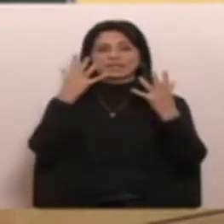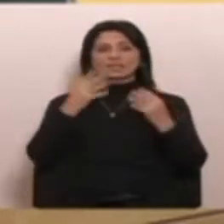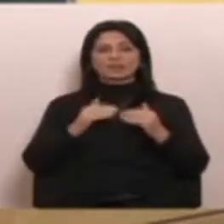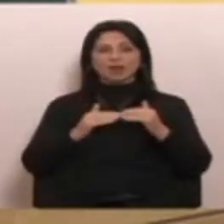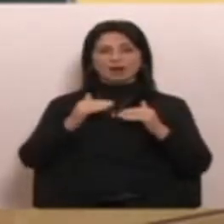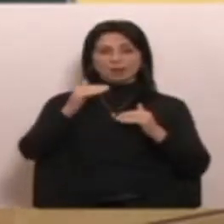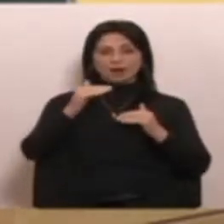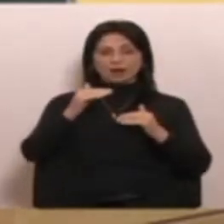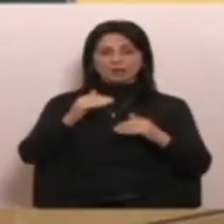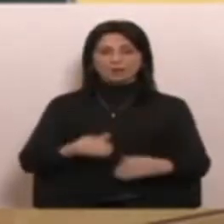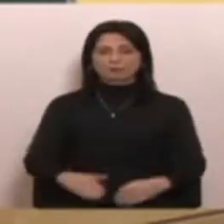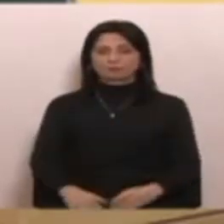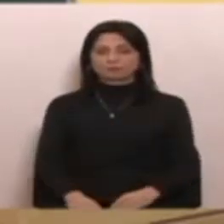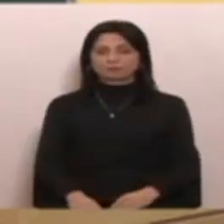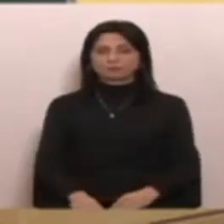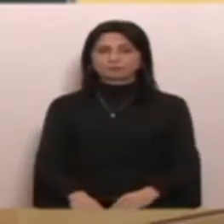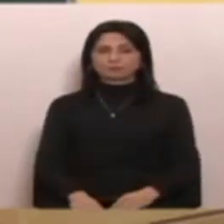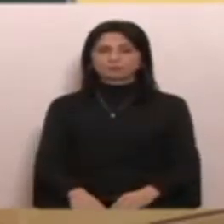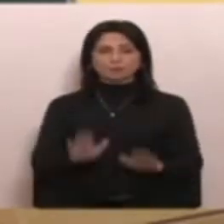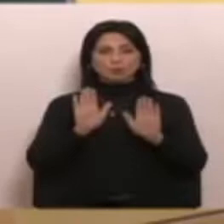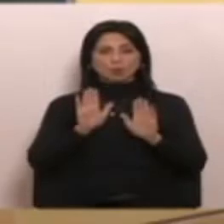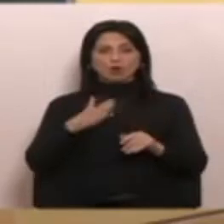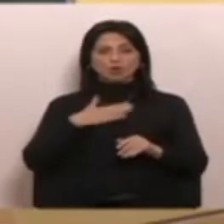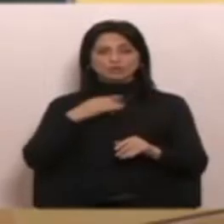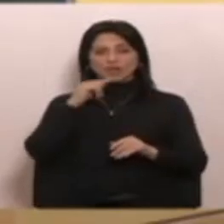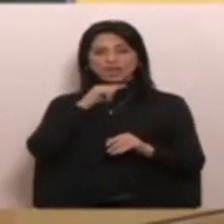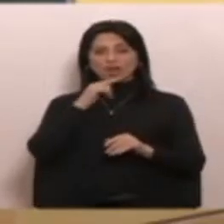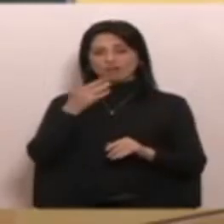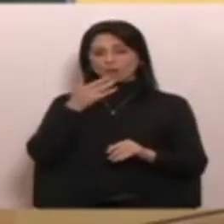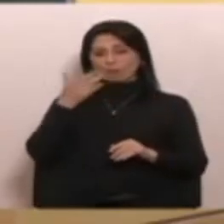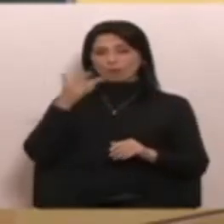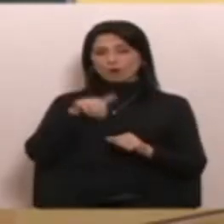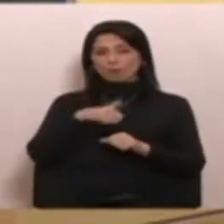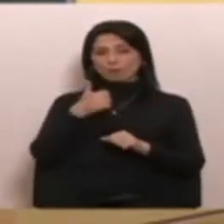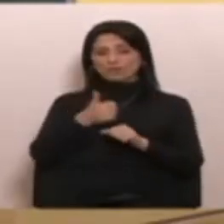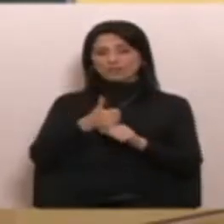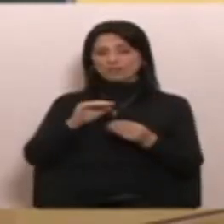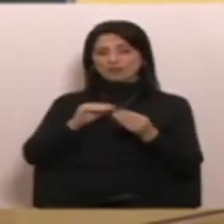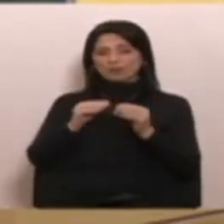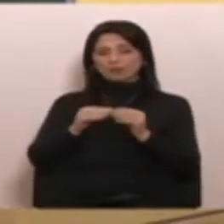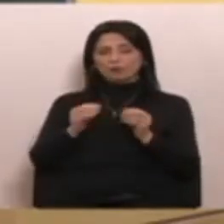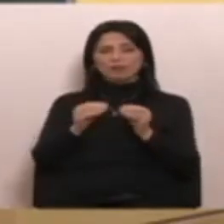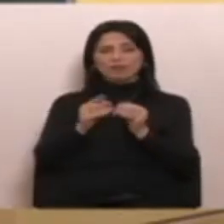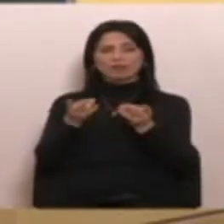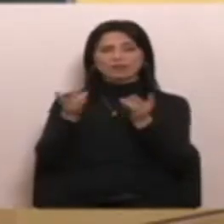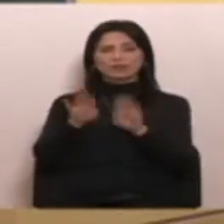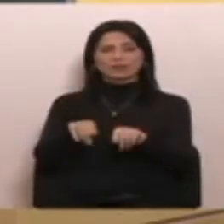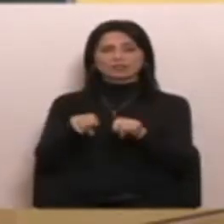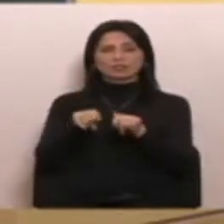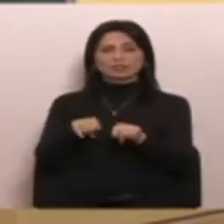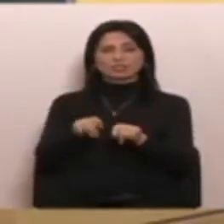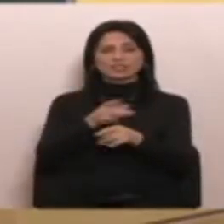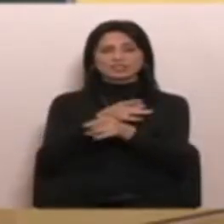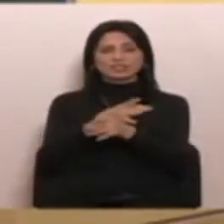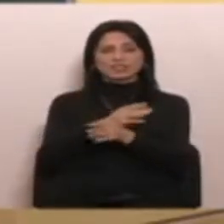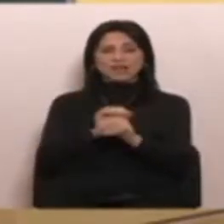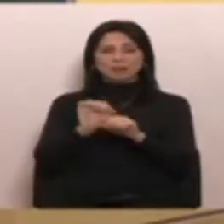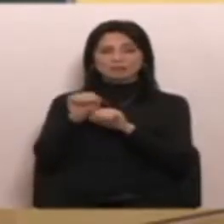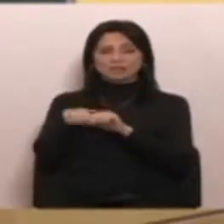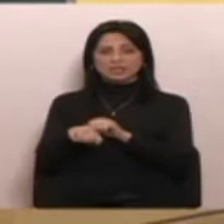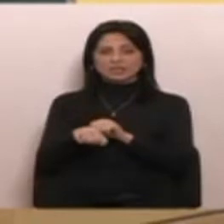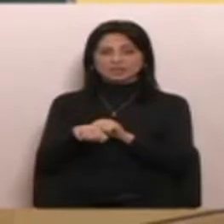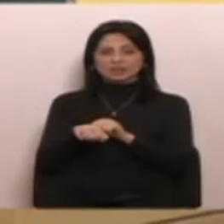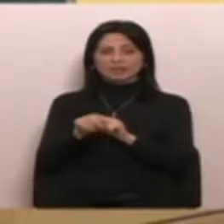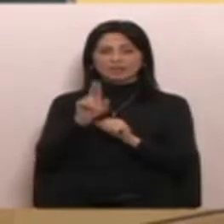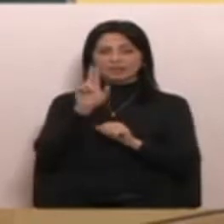ამაღლებას, ხოლო ჩვენი ეკონომიკური პოლიტიკის მთავარ გამოწვევებად კვლავაც რჩება სიღარიბის დაძლევა